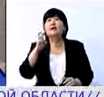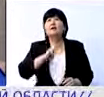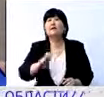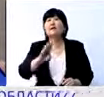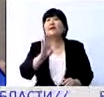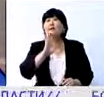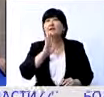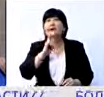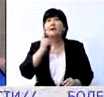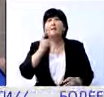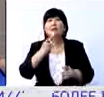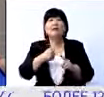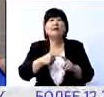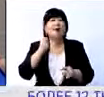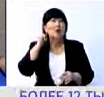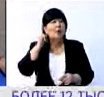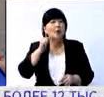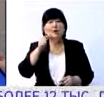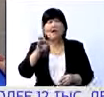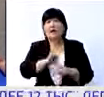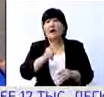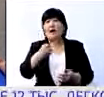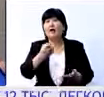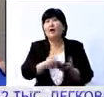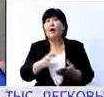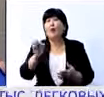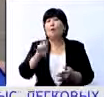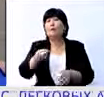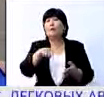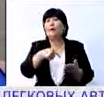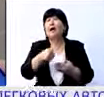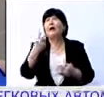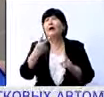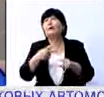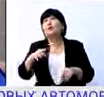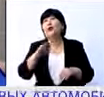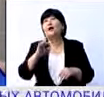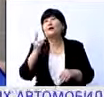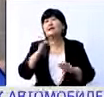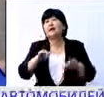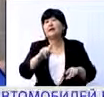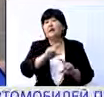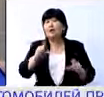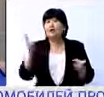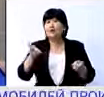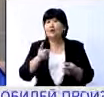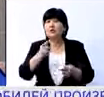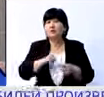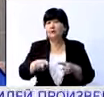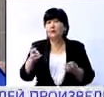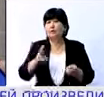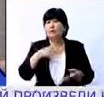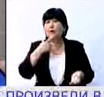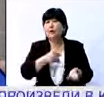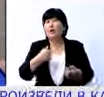дочки, полтора года заболели, одна лежала в облбольнице, другая в детской больнице. И срочно нужна была кровь. Первый раз